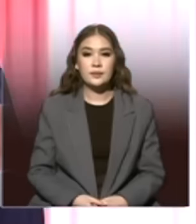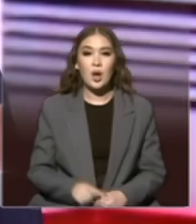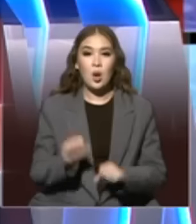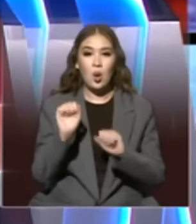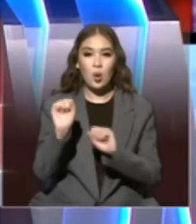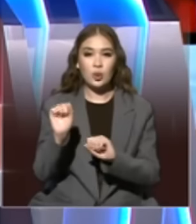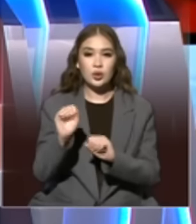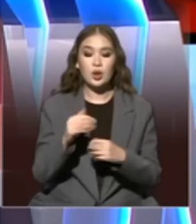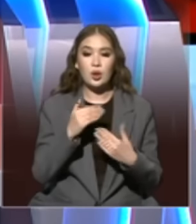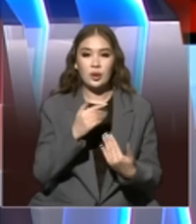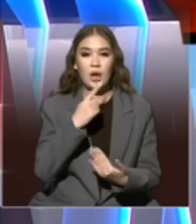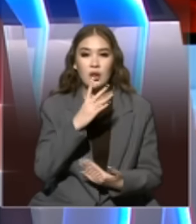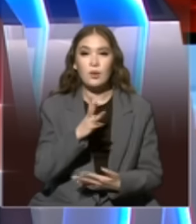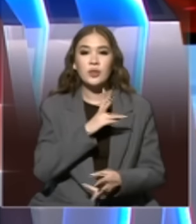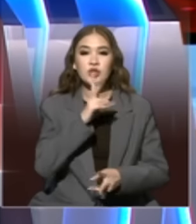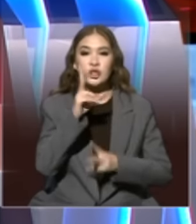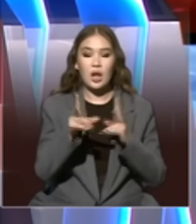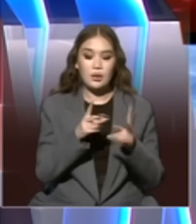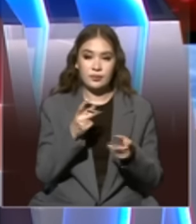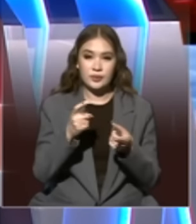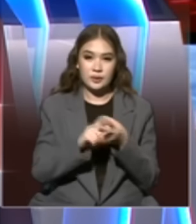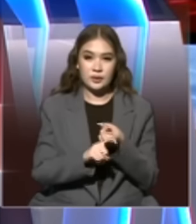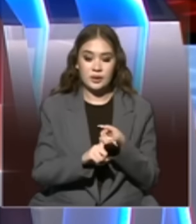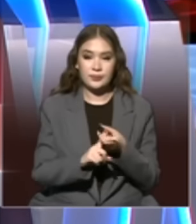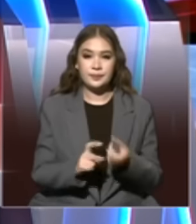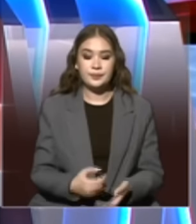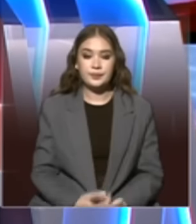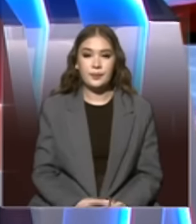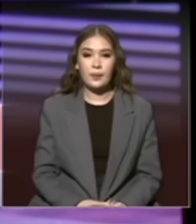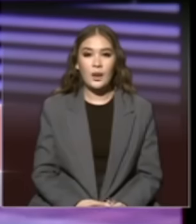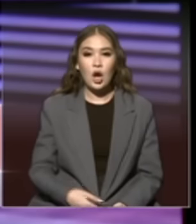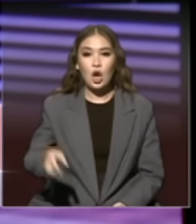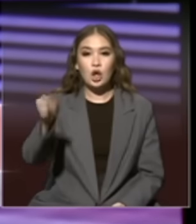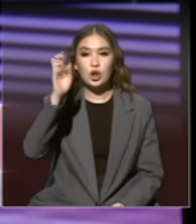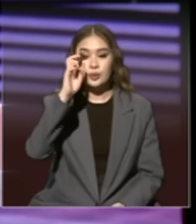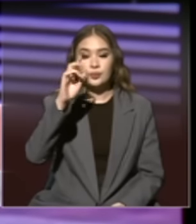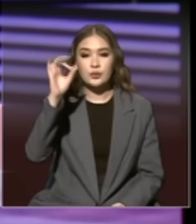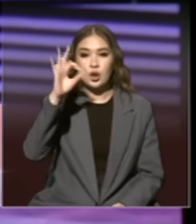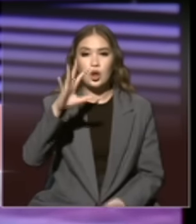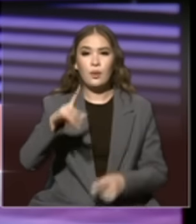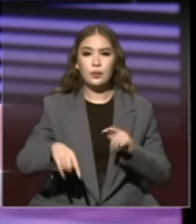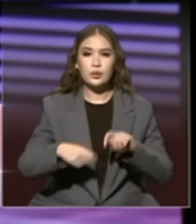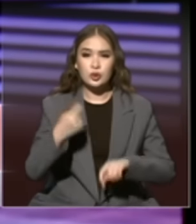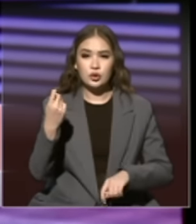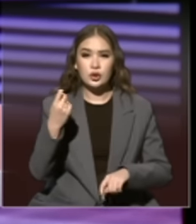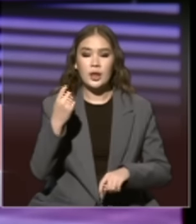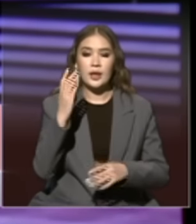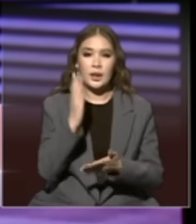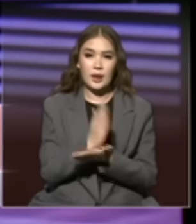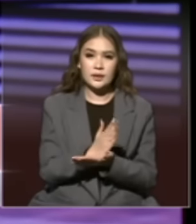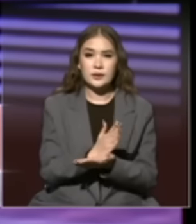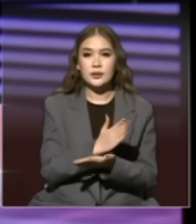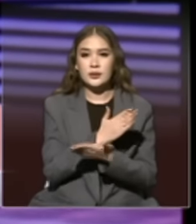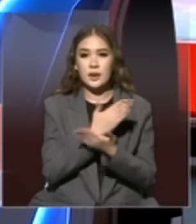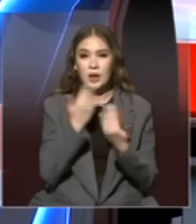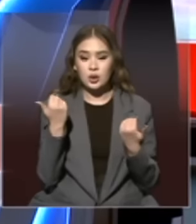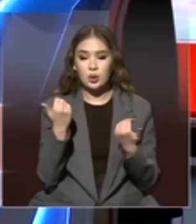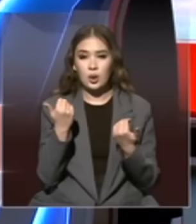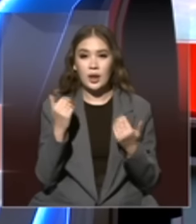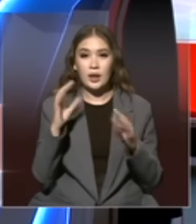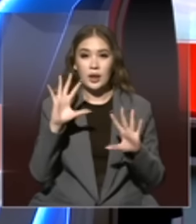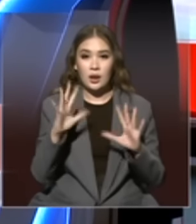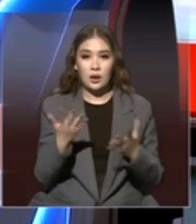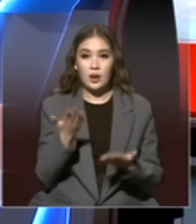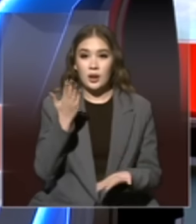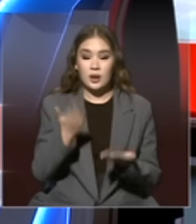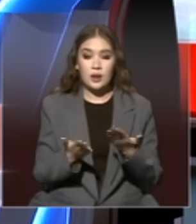қорғаушының келтіріп отқан уәжі сол мына үкімді бұзуға негіз бола ала ма, бола алмай ма? Егер болады деп